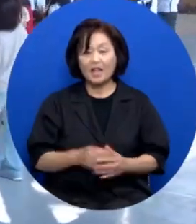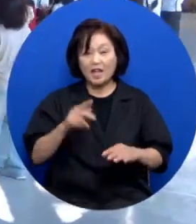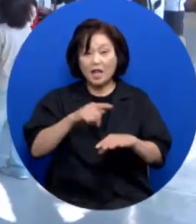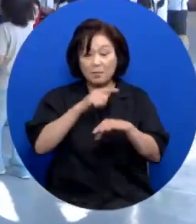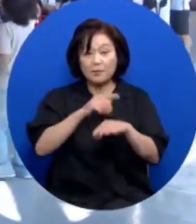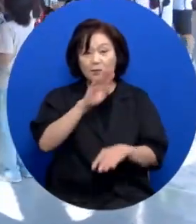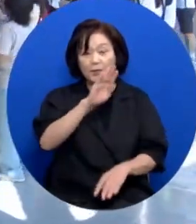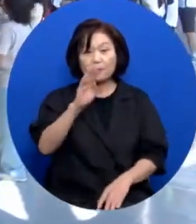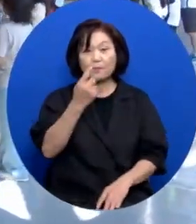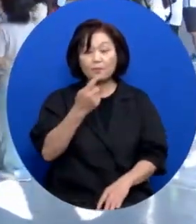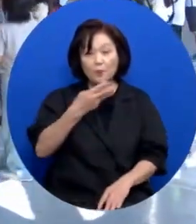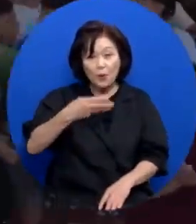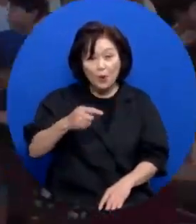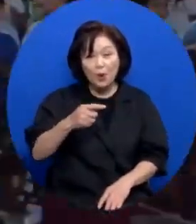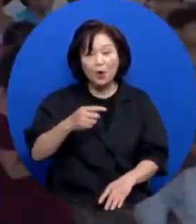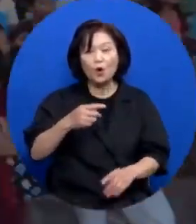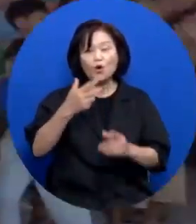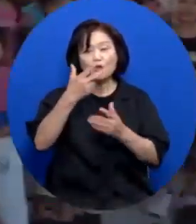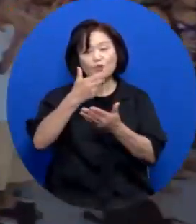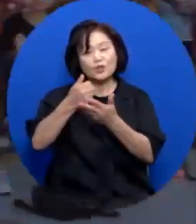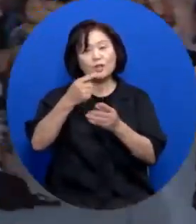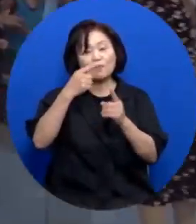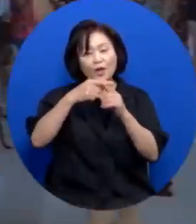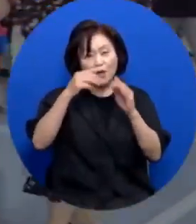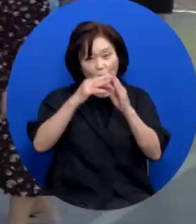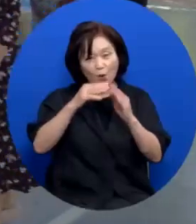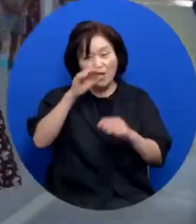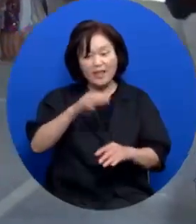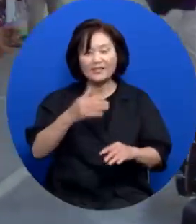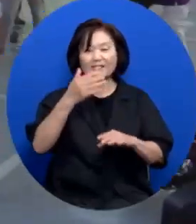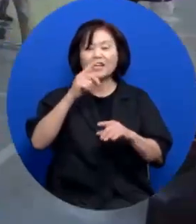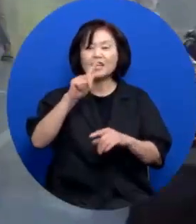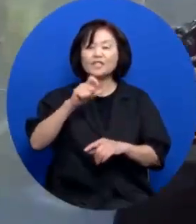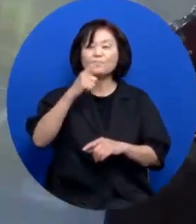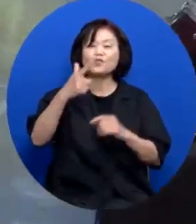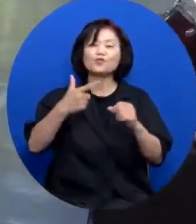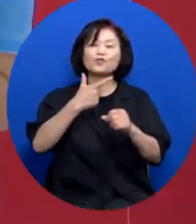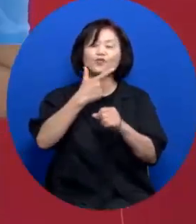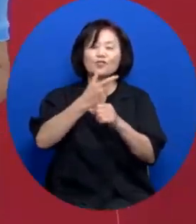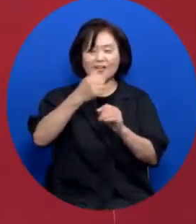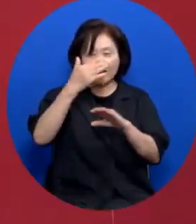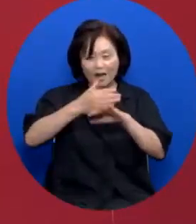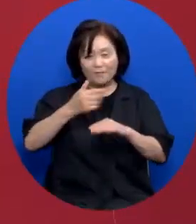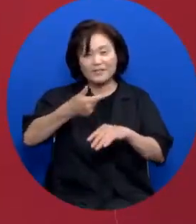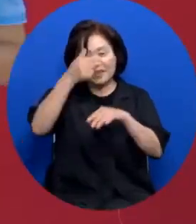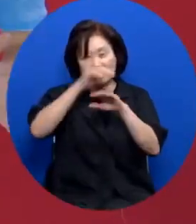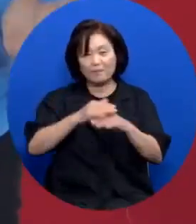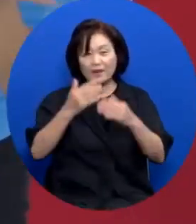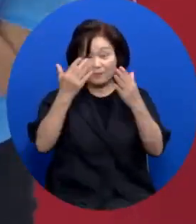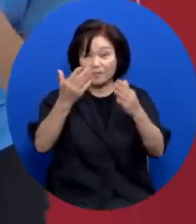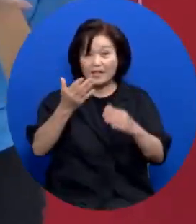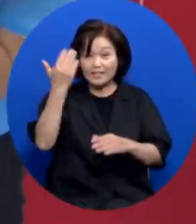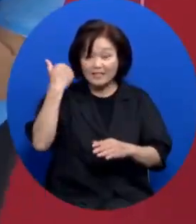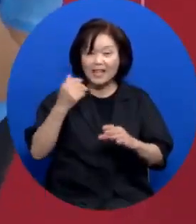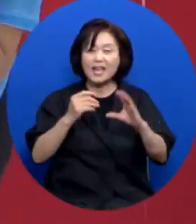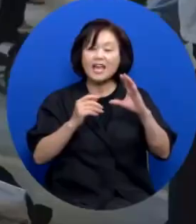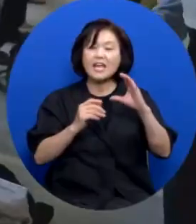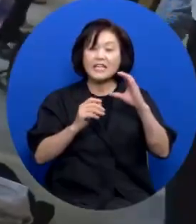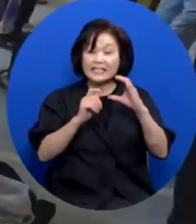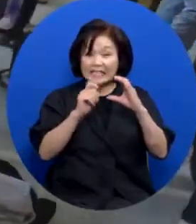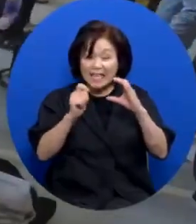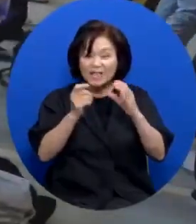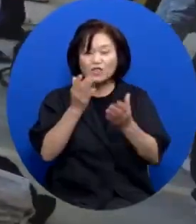필리핀 뿔로 주님의 교회 16주년 감사 예배가 열렸습니다. 뿔로 주님의 교회는 10년 전 CTS 뉴스를 통해 알려진